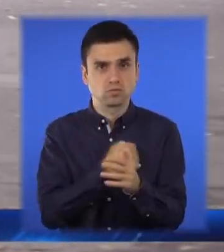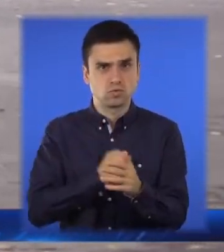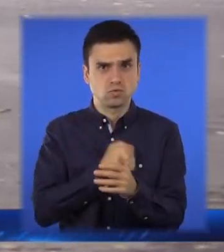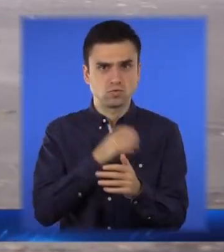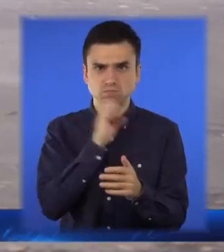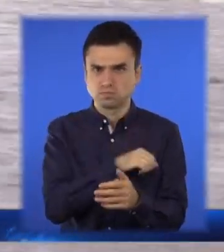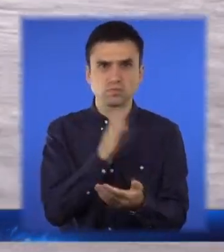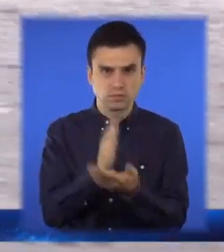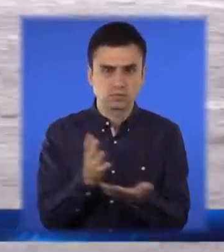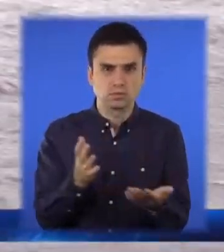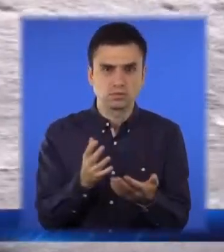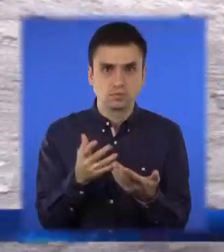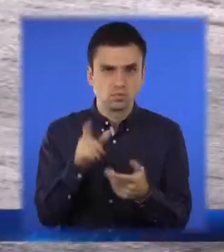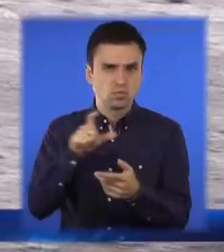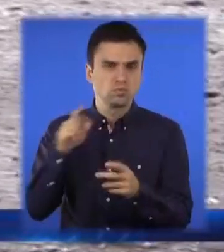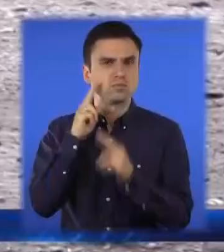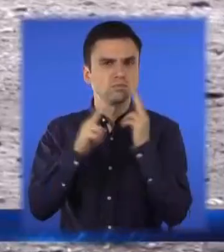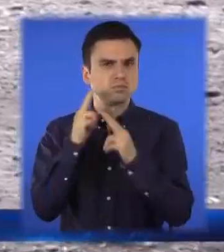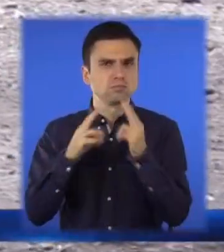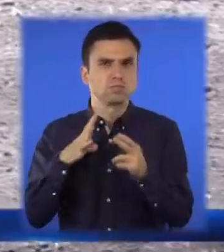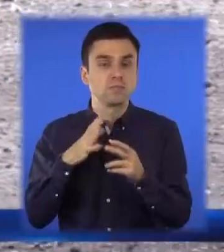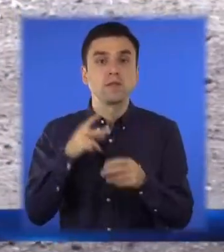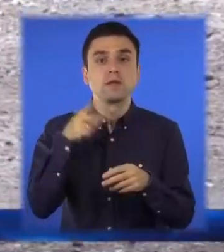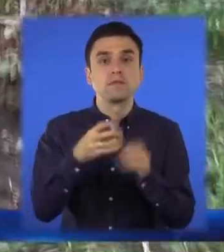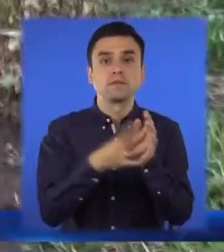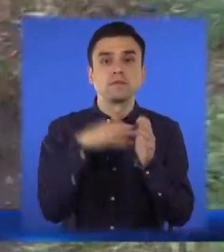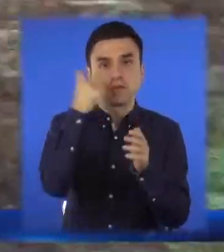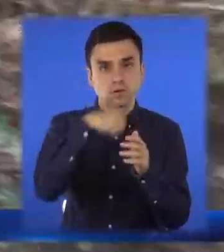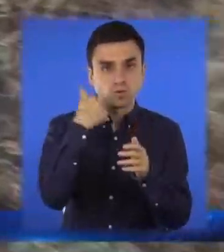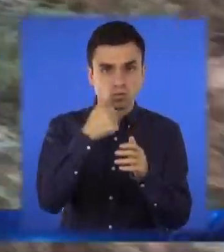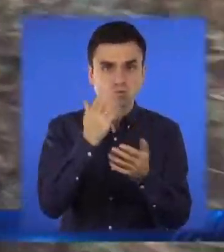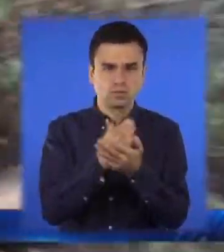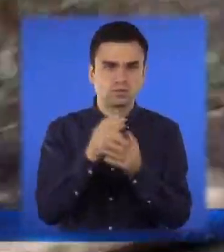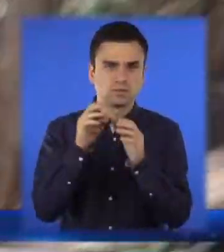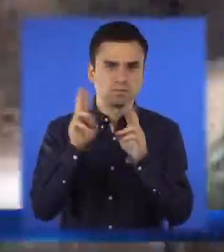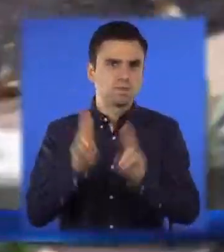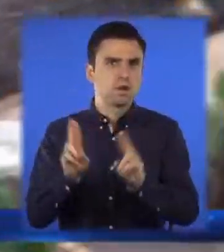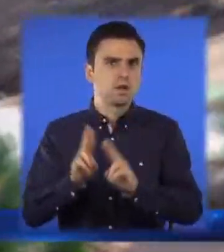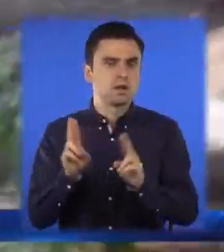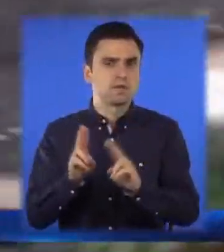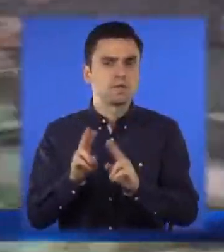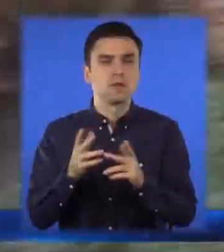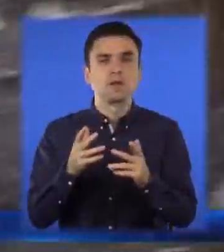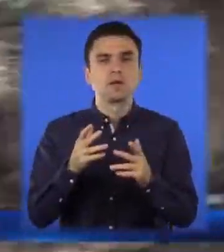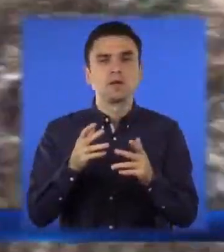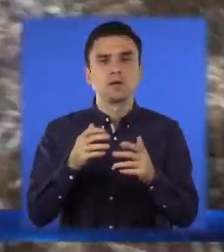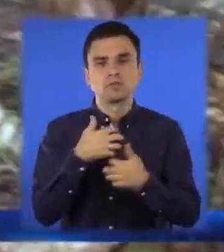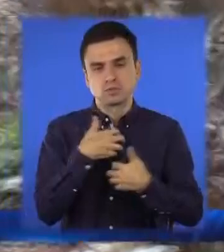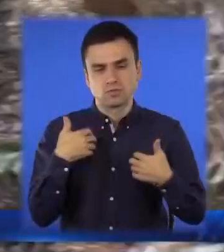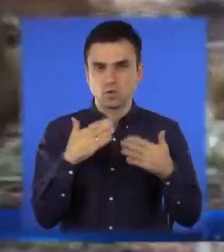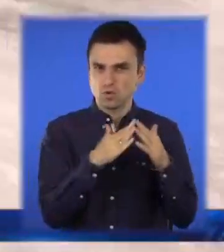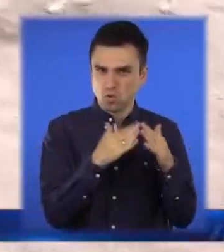скаржаться жителі міста. З 2009 року існує положення про правила поводження як з домашніми тваринами, так